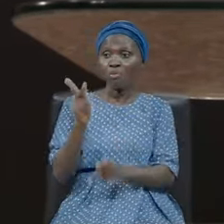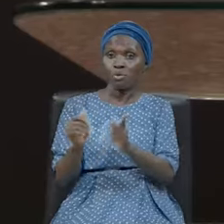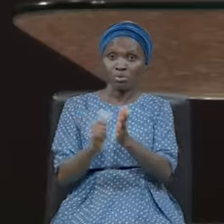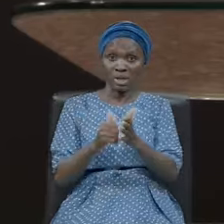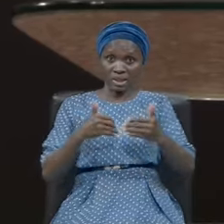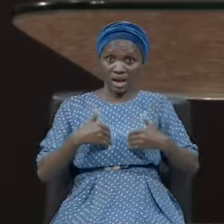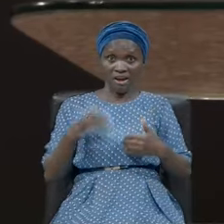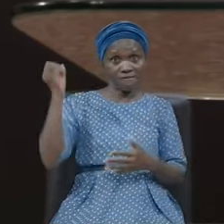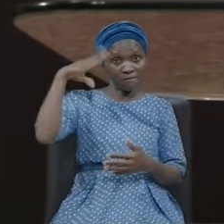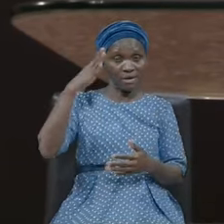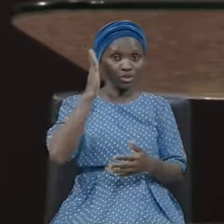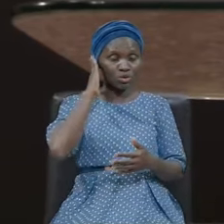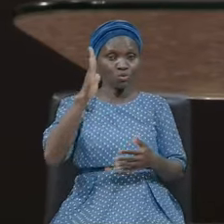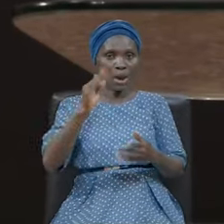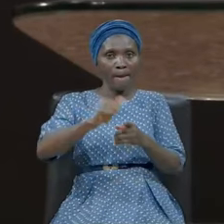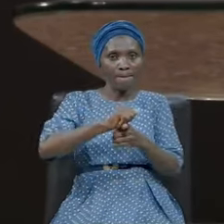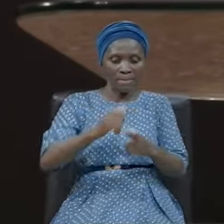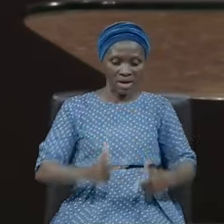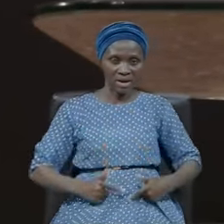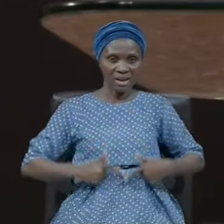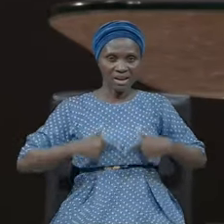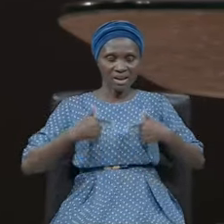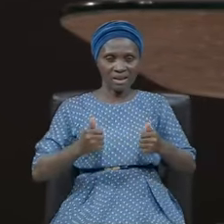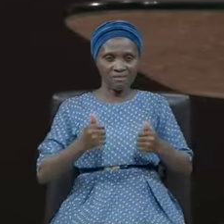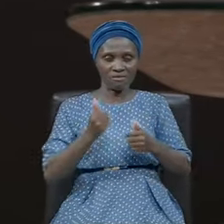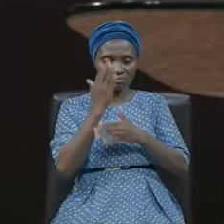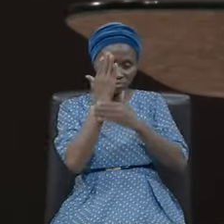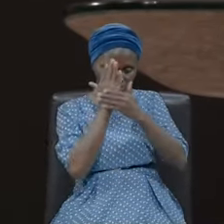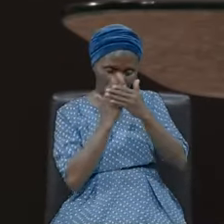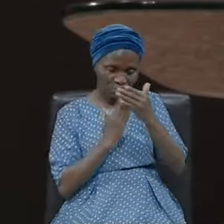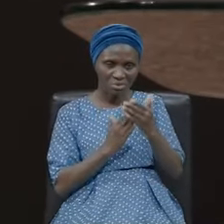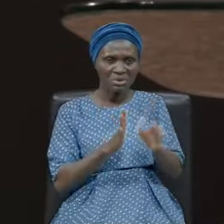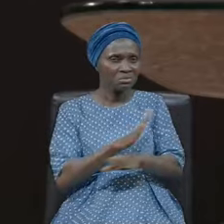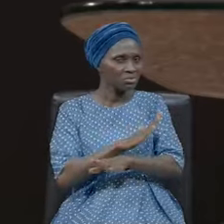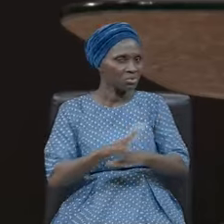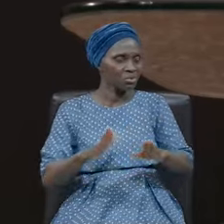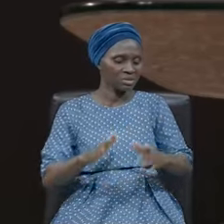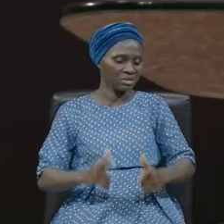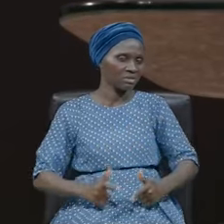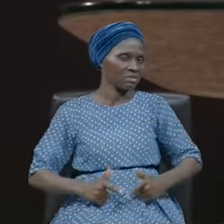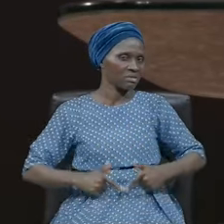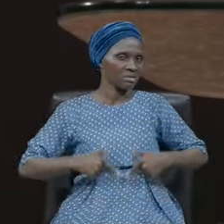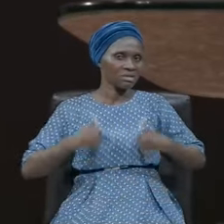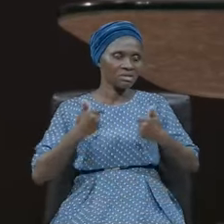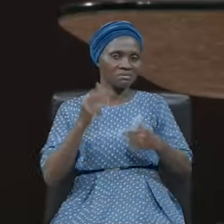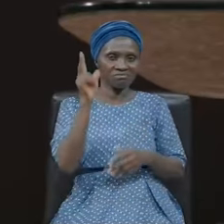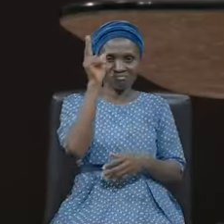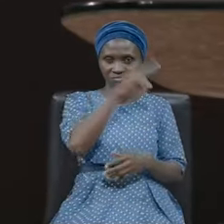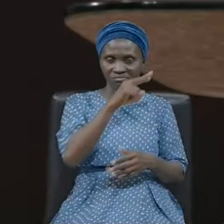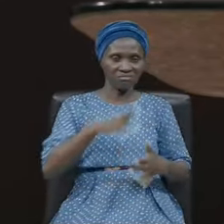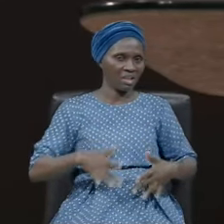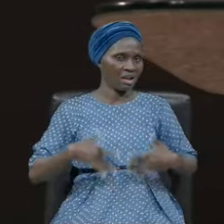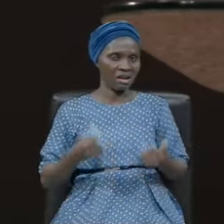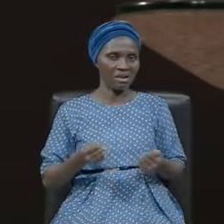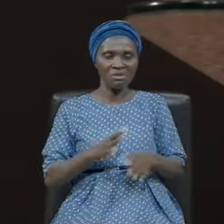selon la sobriété. Ils ne mènent pas une vie frivole. Ils ne mènent pas une vie de négligence.